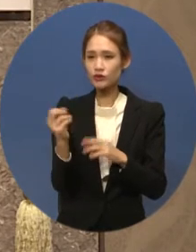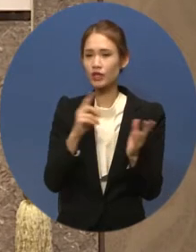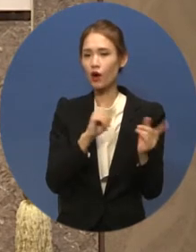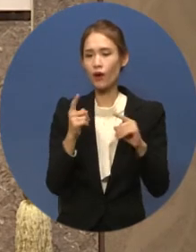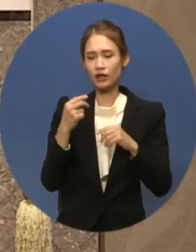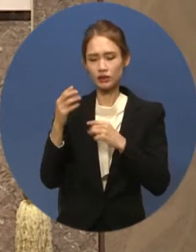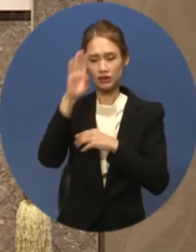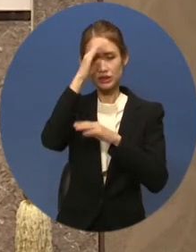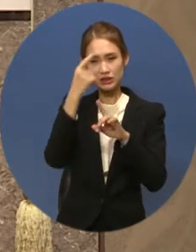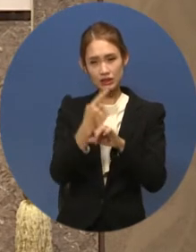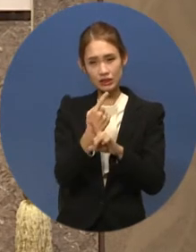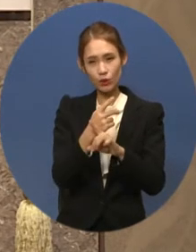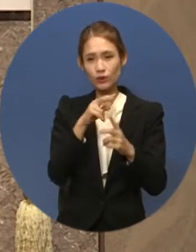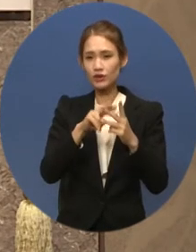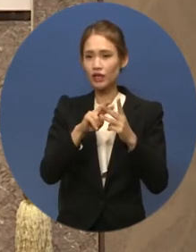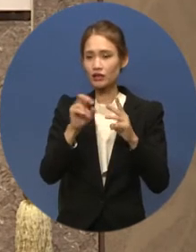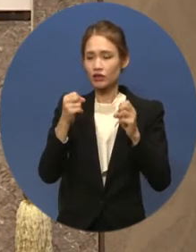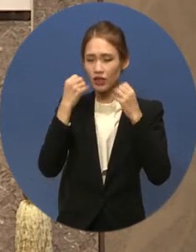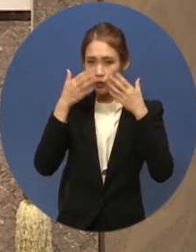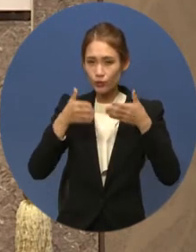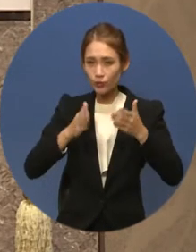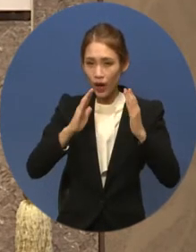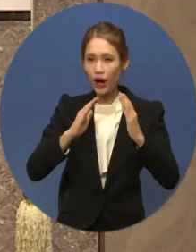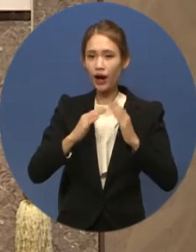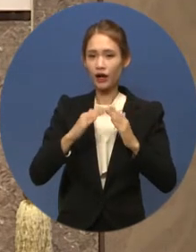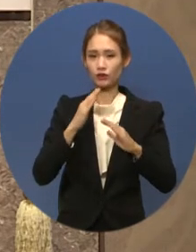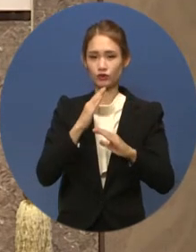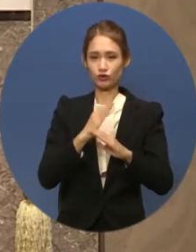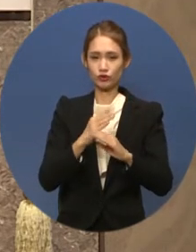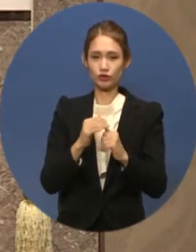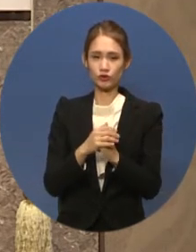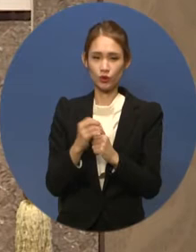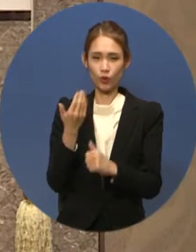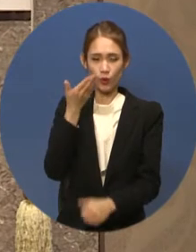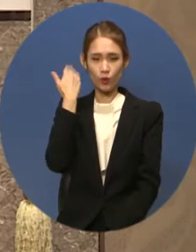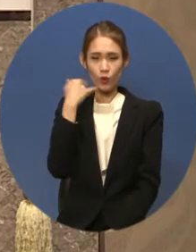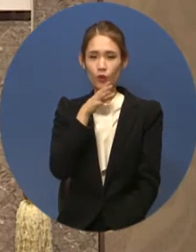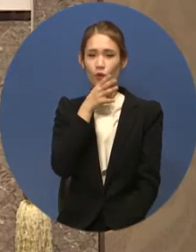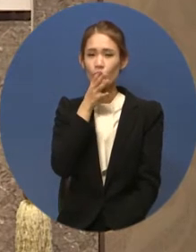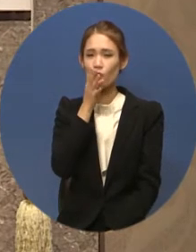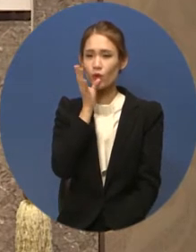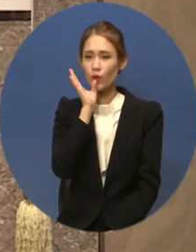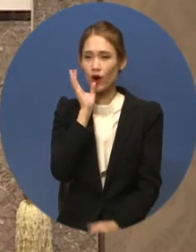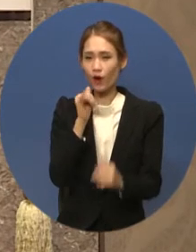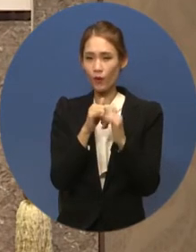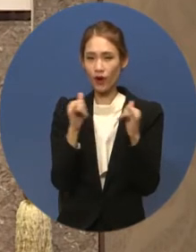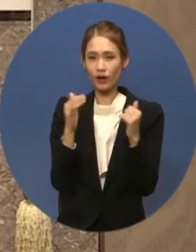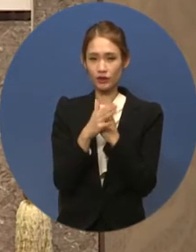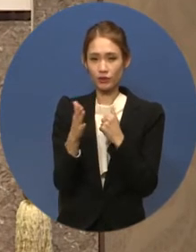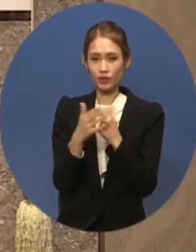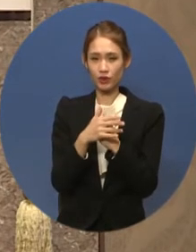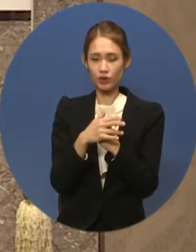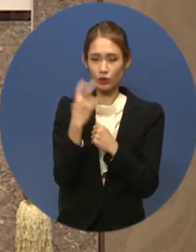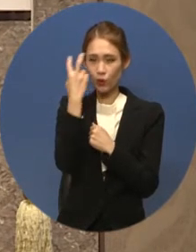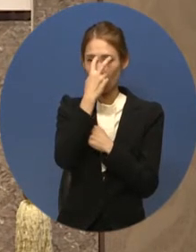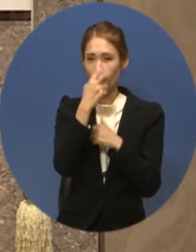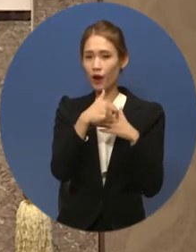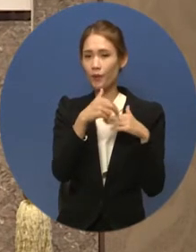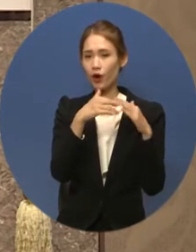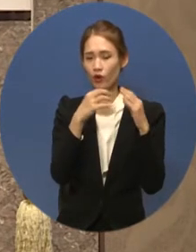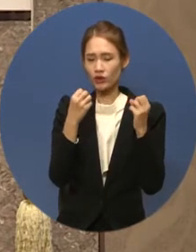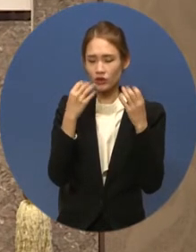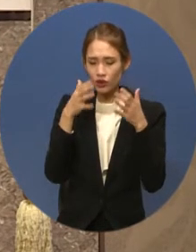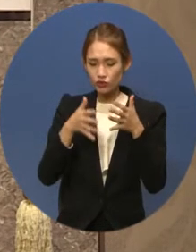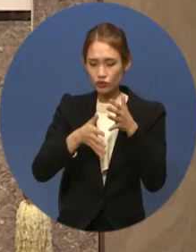현대적인 재활 치료 센터를 새로 건립을 하고 있고요 그리고 고령화 되셨으니까 아 요양 병원 들도 증축을 하고 있는데